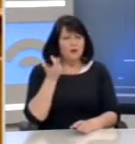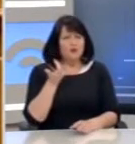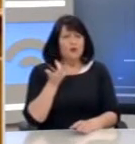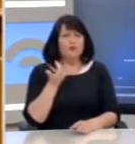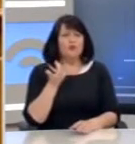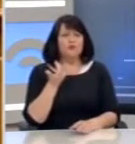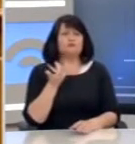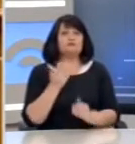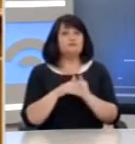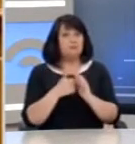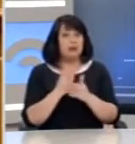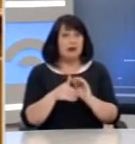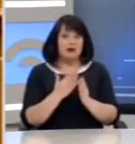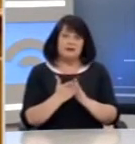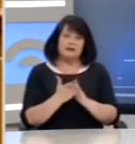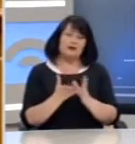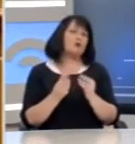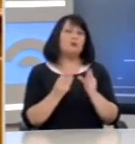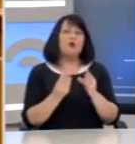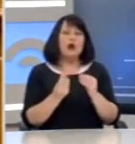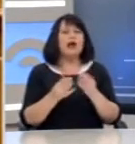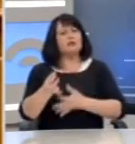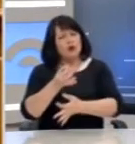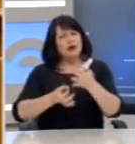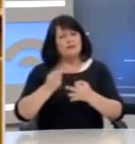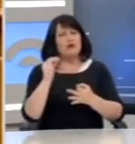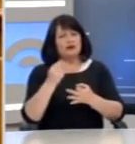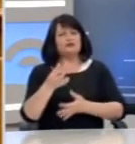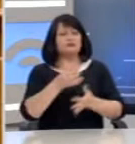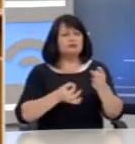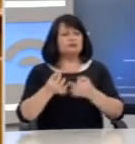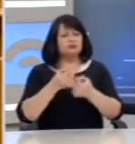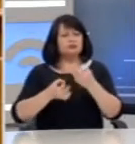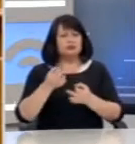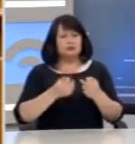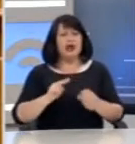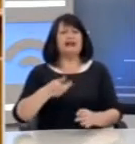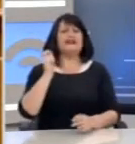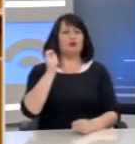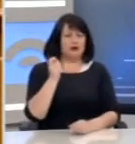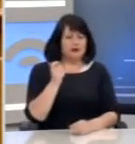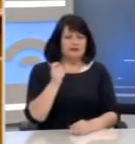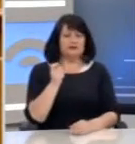Παρακολουθώ με προσοχή και ενδιαφέρον πολλές από τις τοποθετήσεις της αντιπολίτευσης